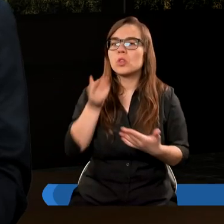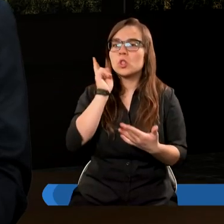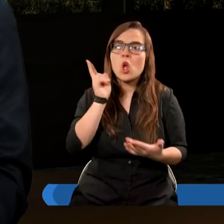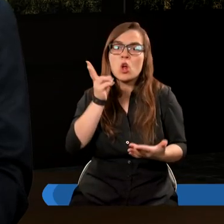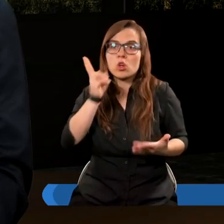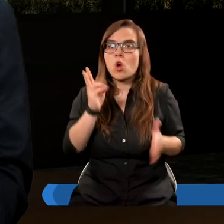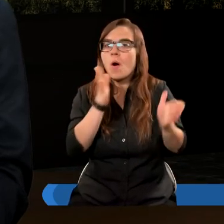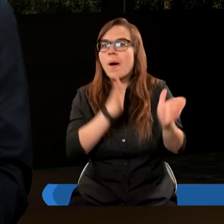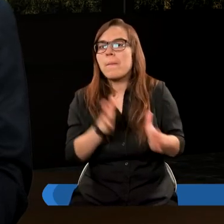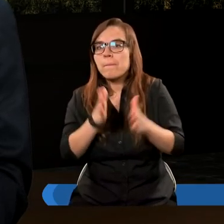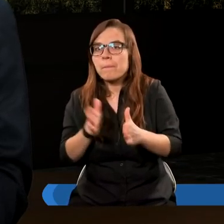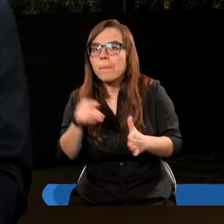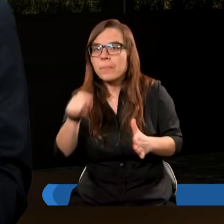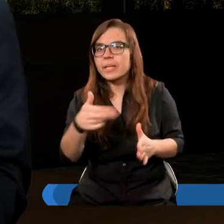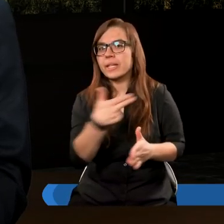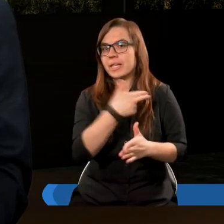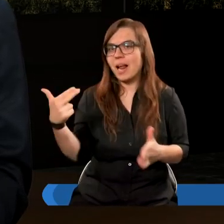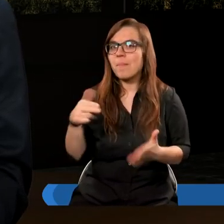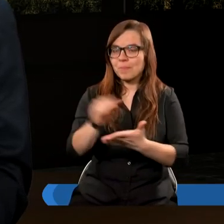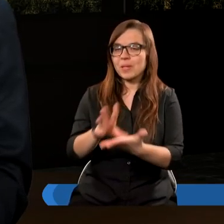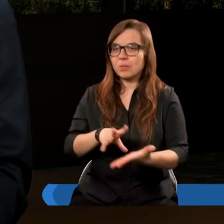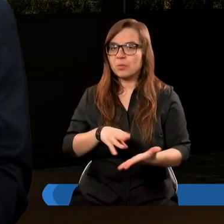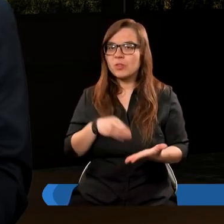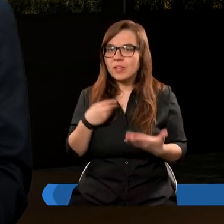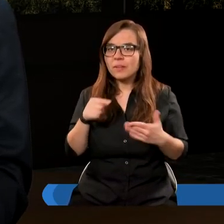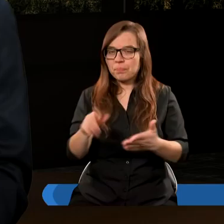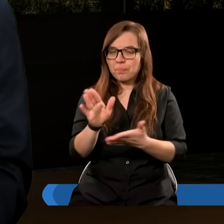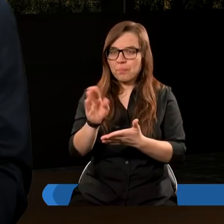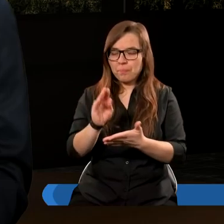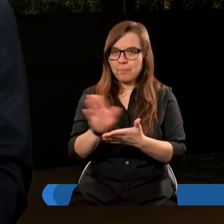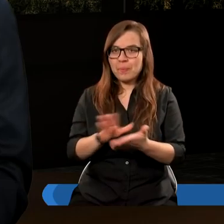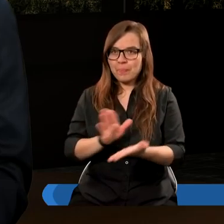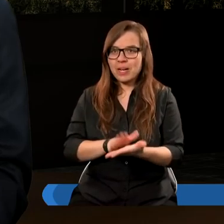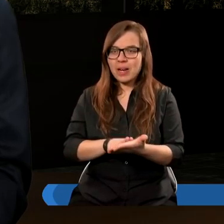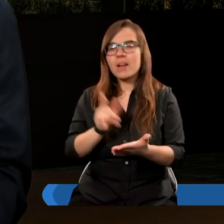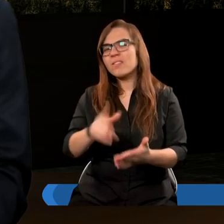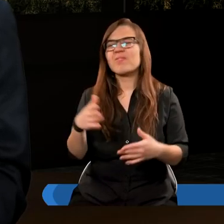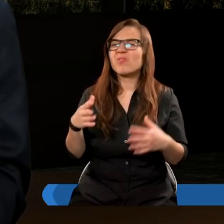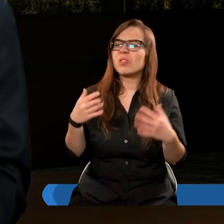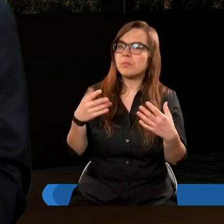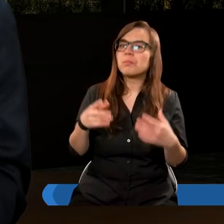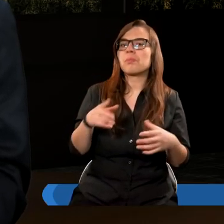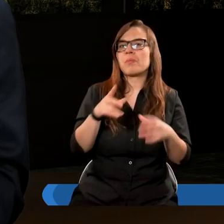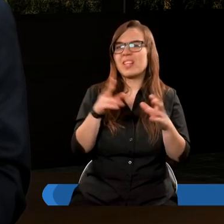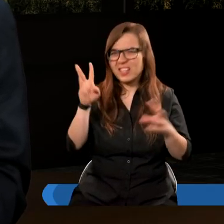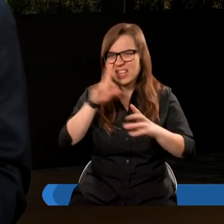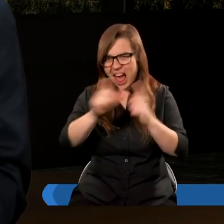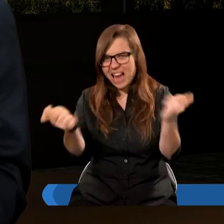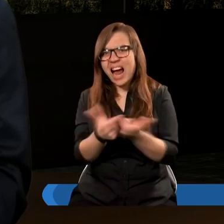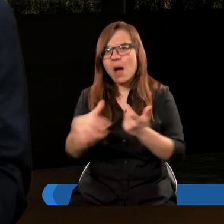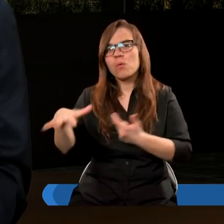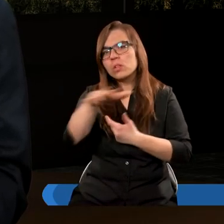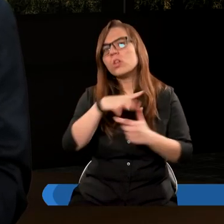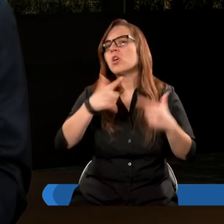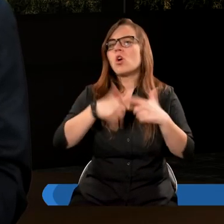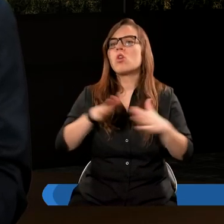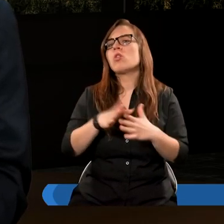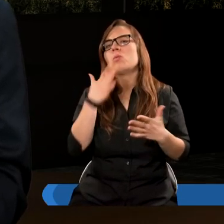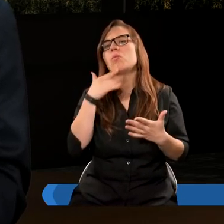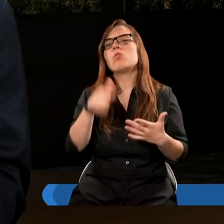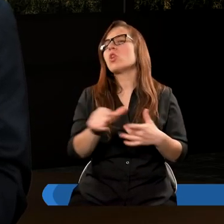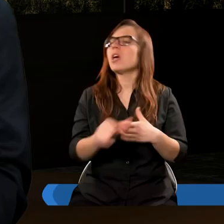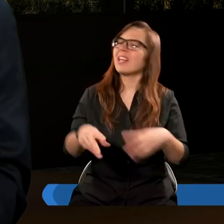przygotowuje te tematy biblijne z poziomu generalnej konferencji dla całego Kościoła, mówi, że to jest